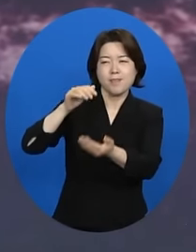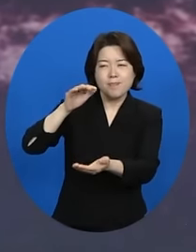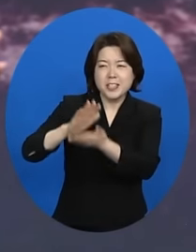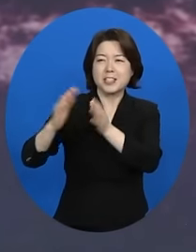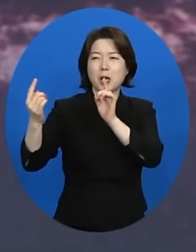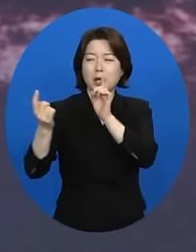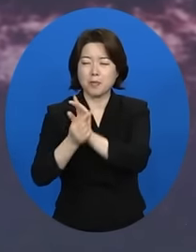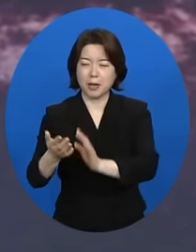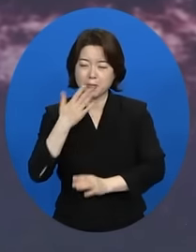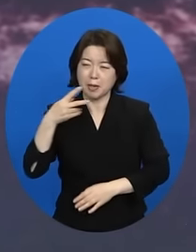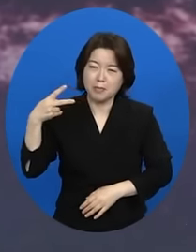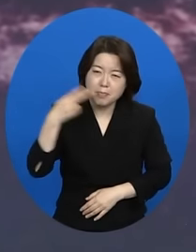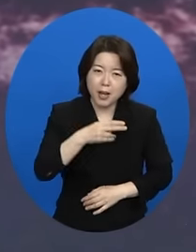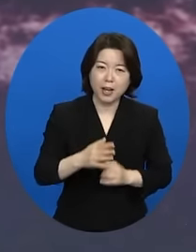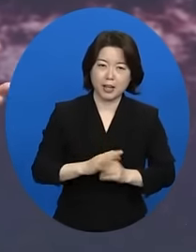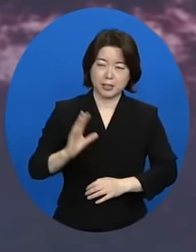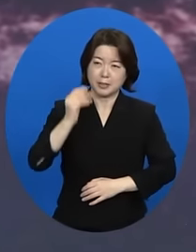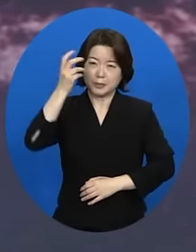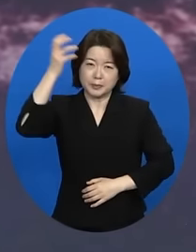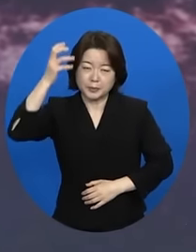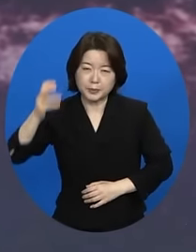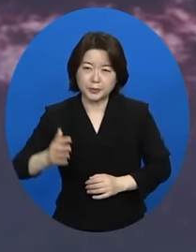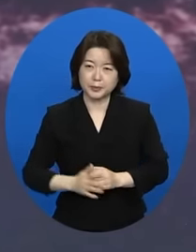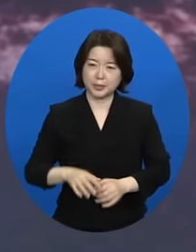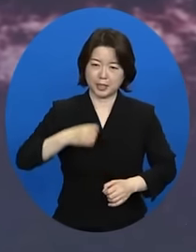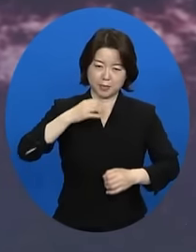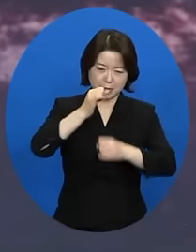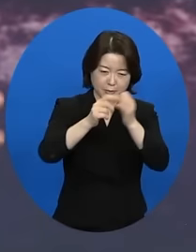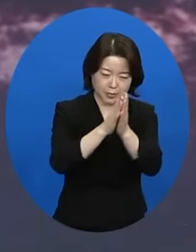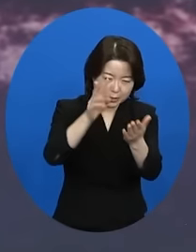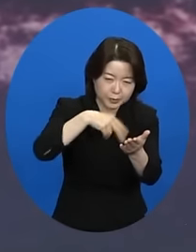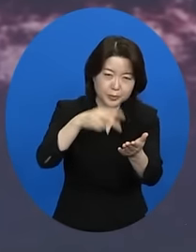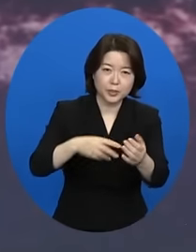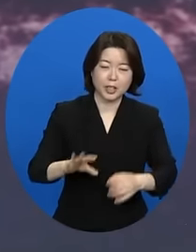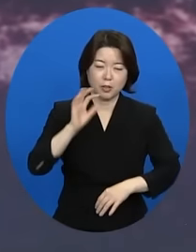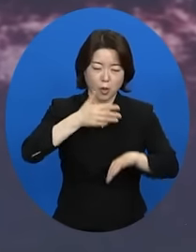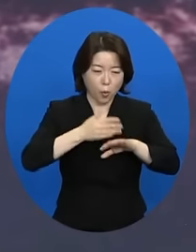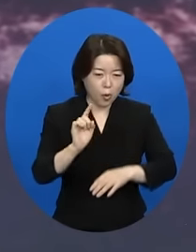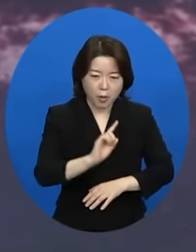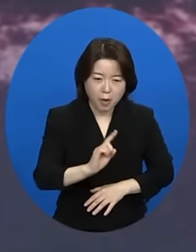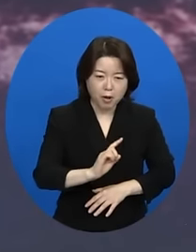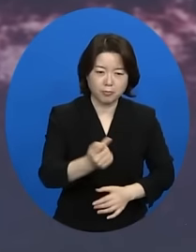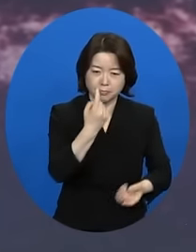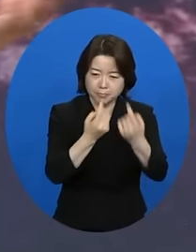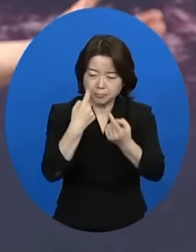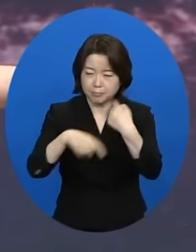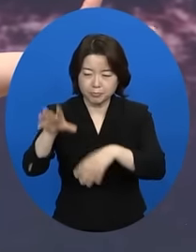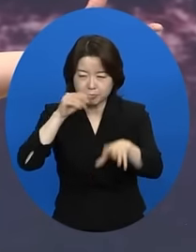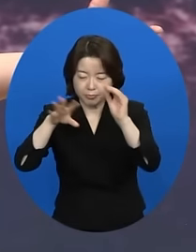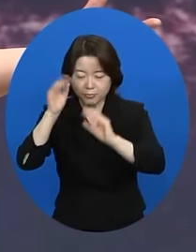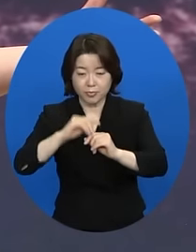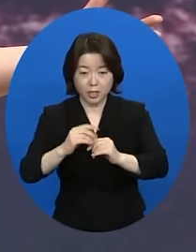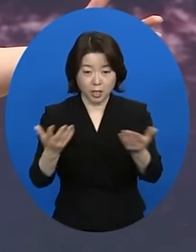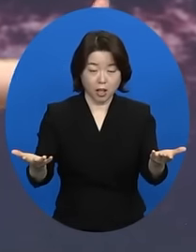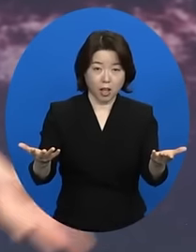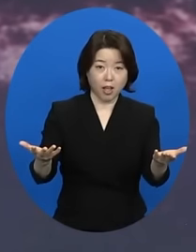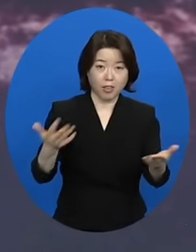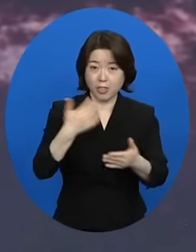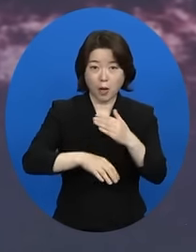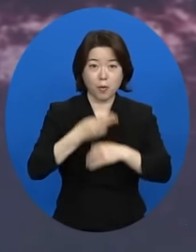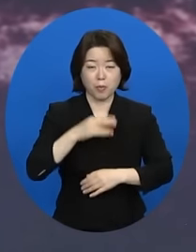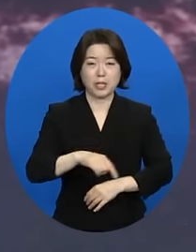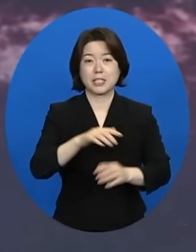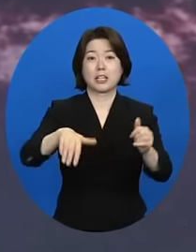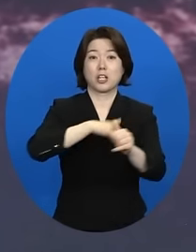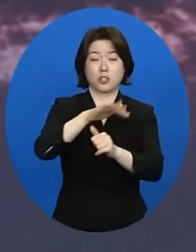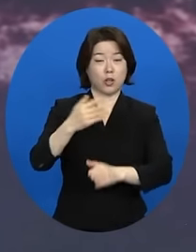막 금식하고 막 성경을 뭐 매실독을 하고 막 내가 훈련을 뭘 받을까 뭘 받을까 더 이상 훈련 받을 게 없어 이제 이런